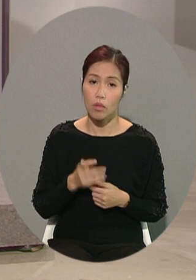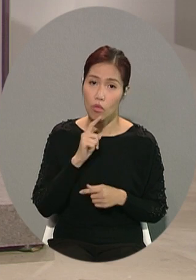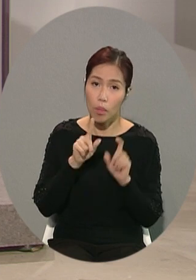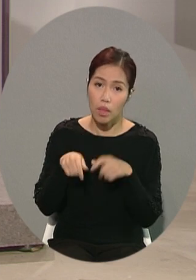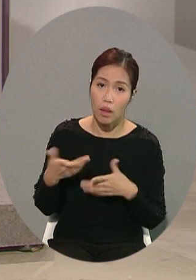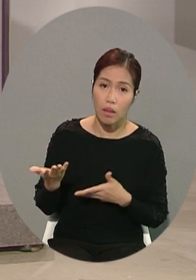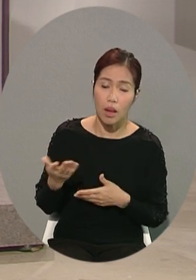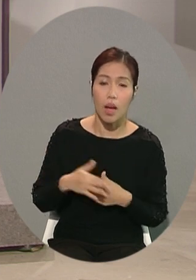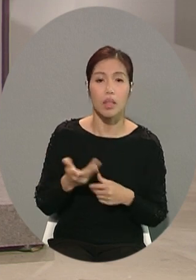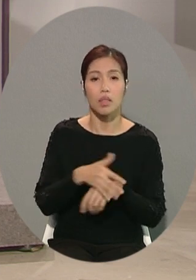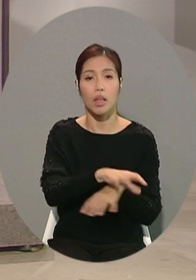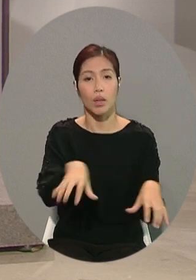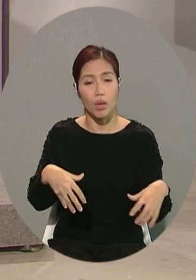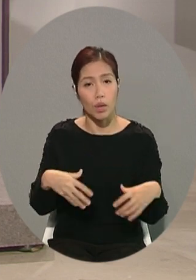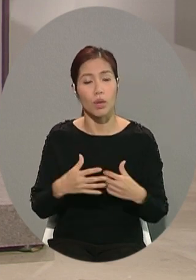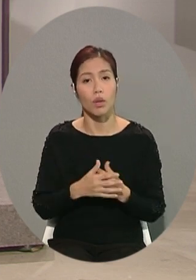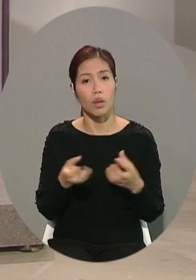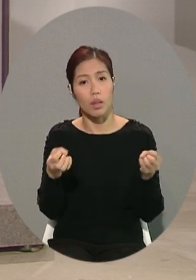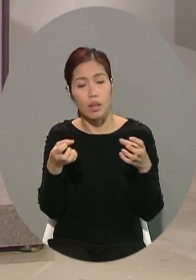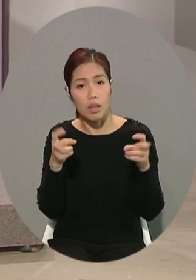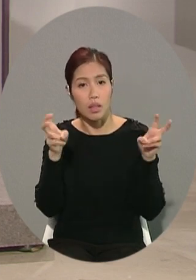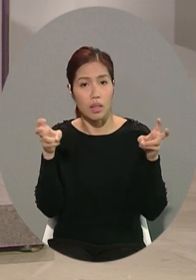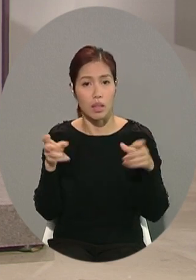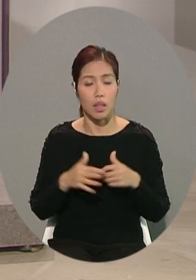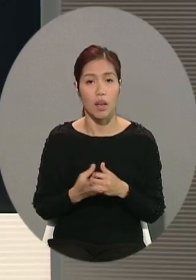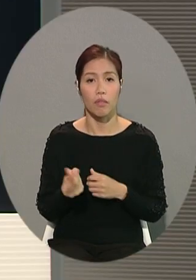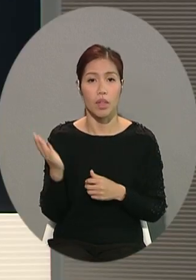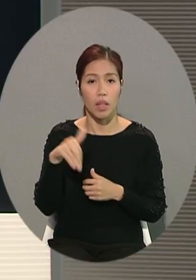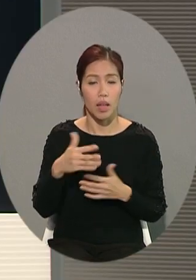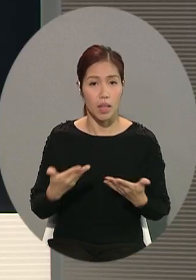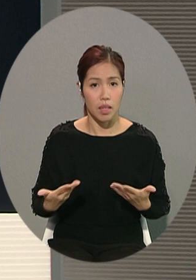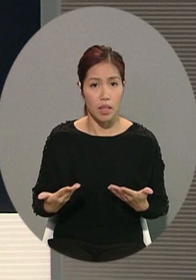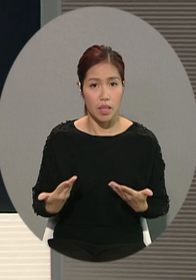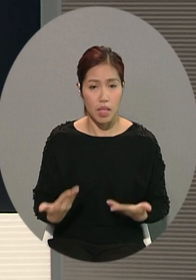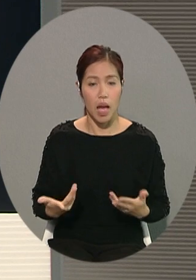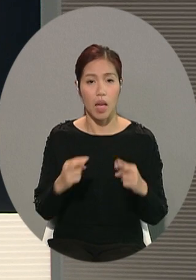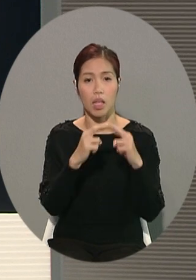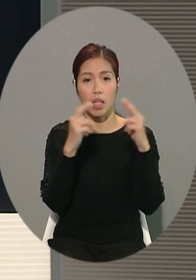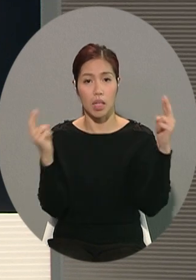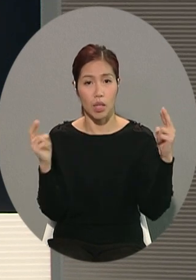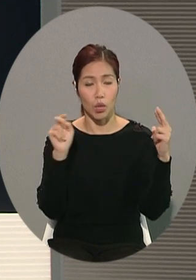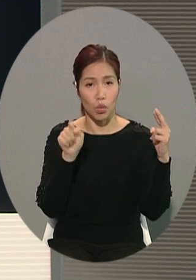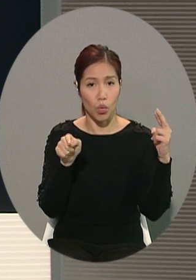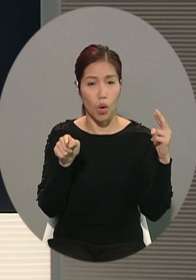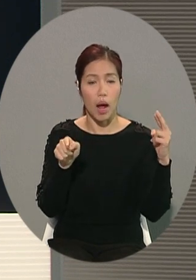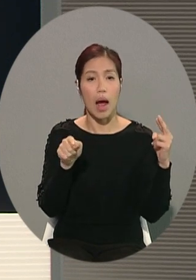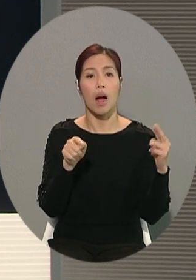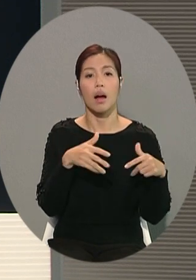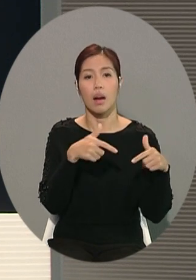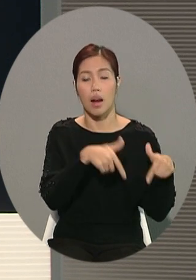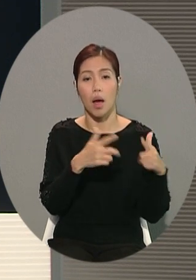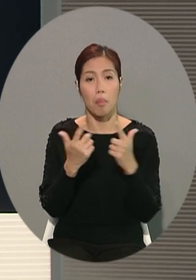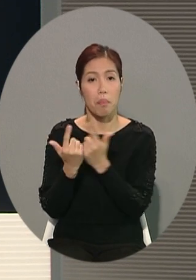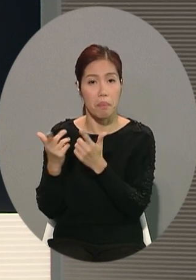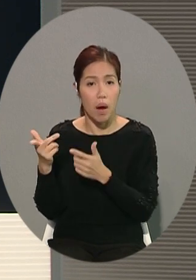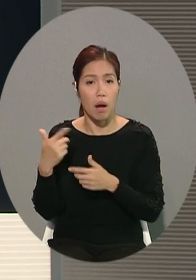社區嘅議題上面咧，我覺得咧，即係我想問問女生咧，嗱，粉嶺站而家咧就得一條橋咧，就過即係接通南北嘅啫。我想問下佢